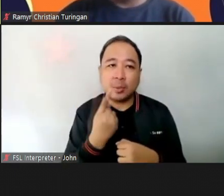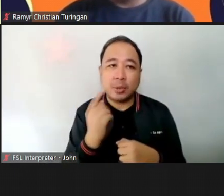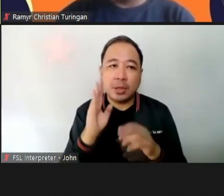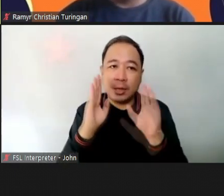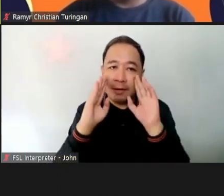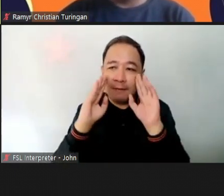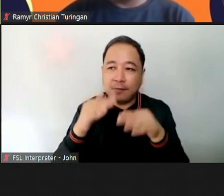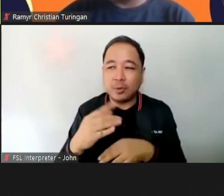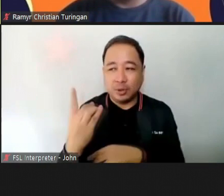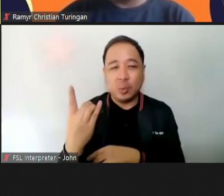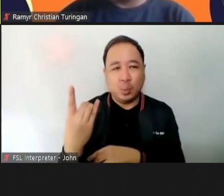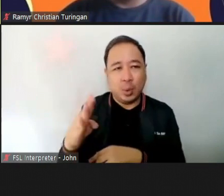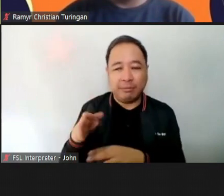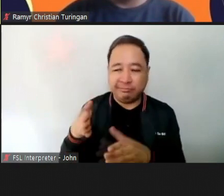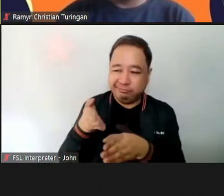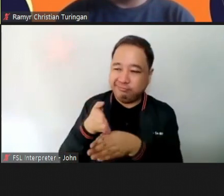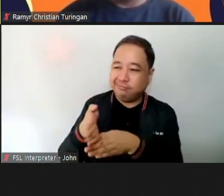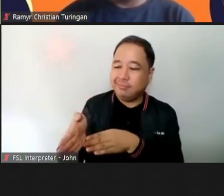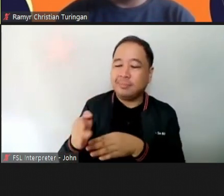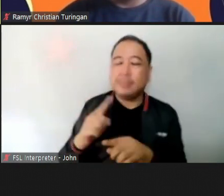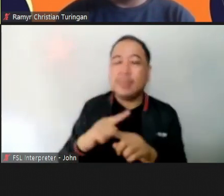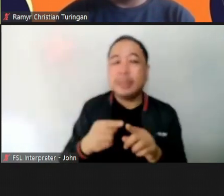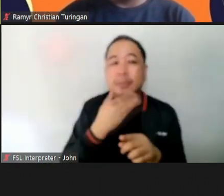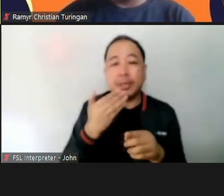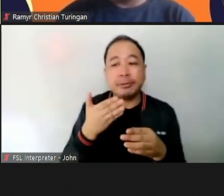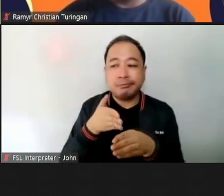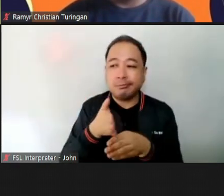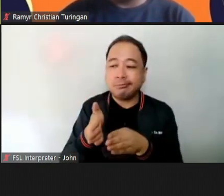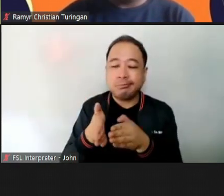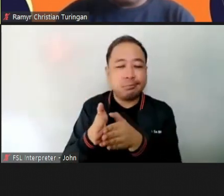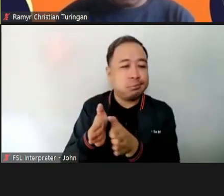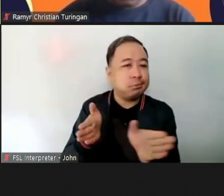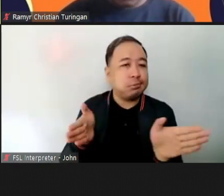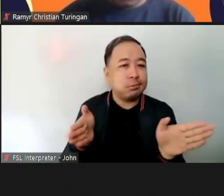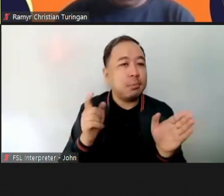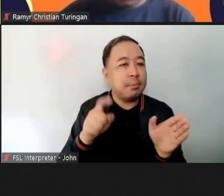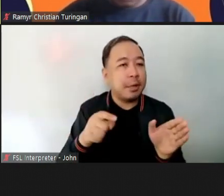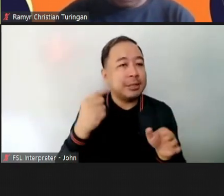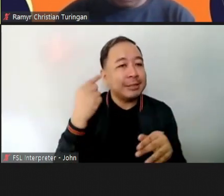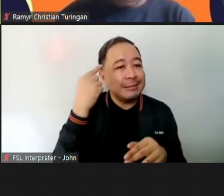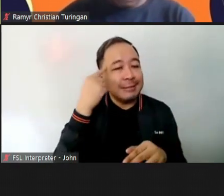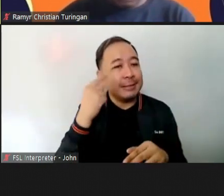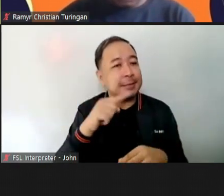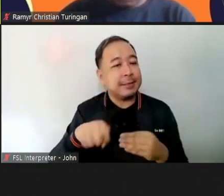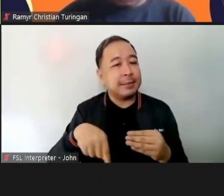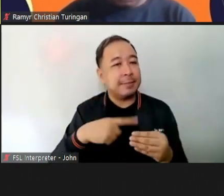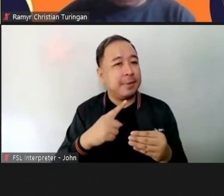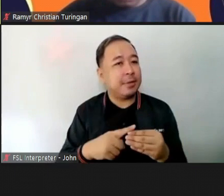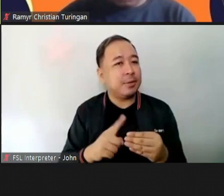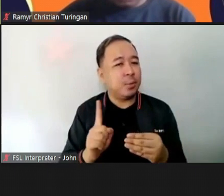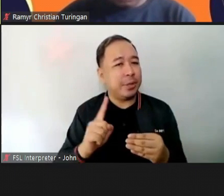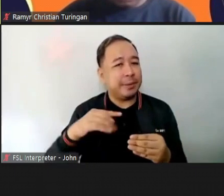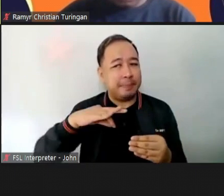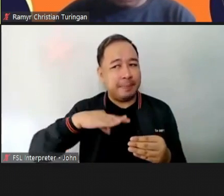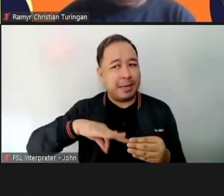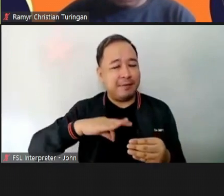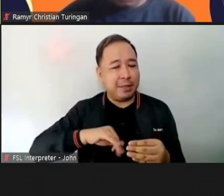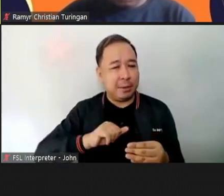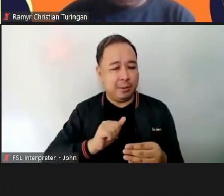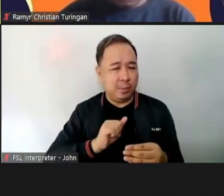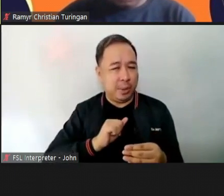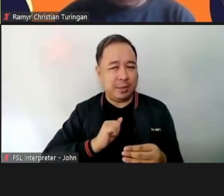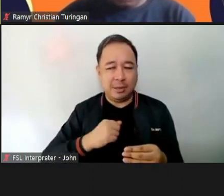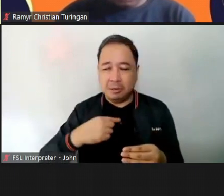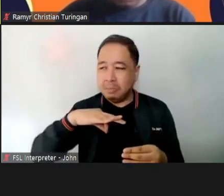Maganda nga, di ba, sinabi na dapat hindi lang natin isipin yung nakabubuti sa iisa, dapat isipin natin